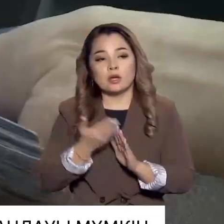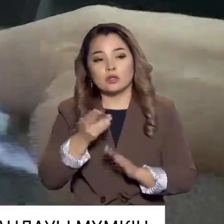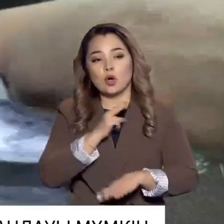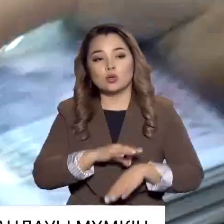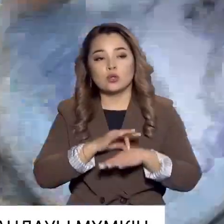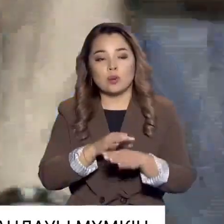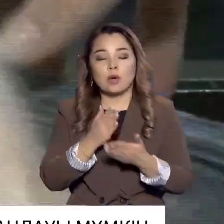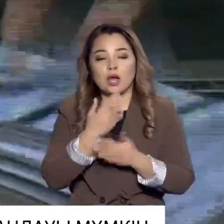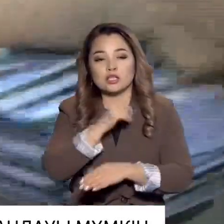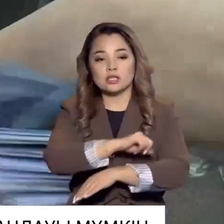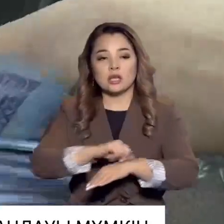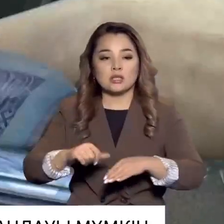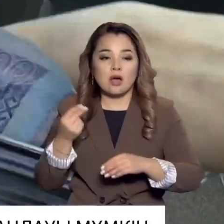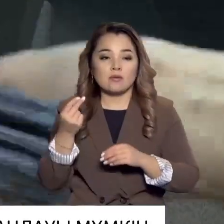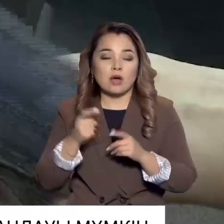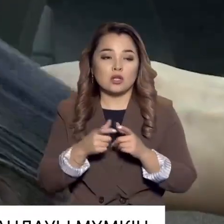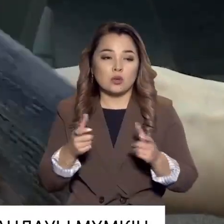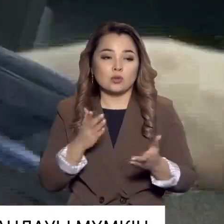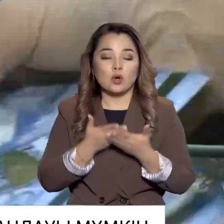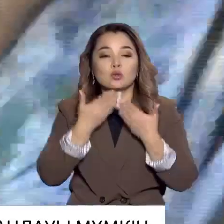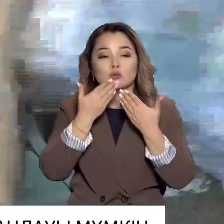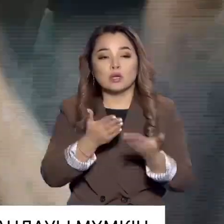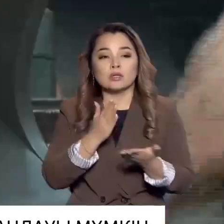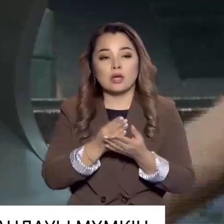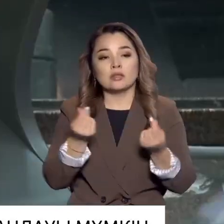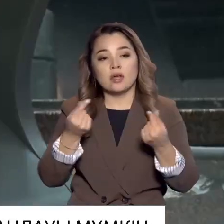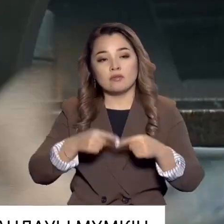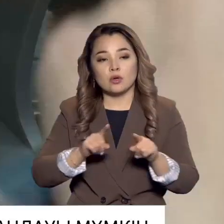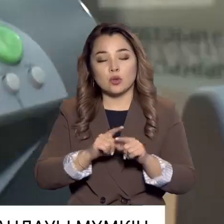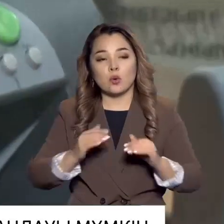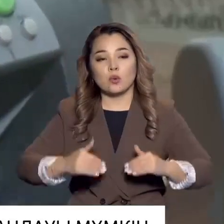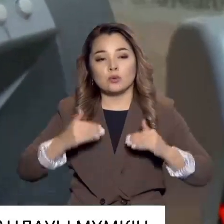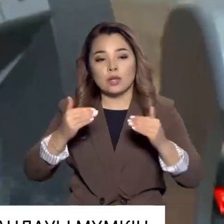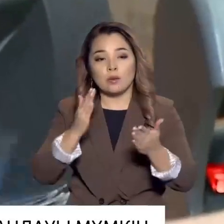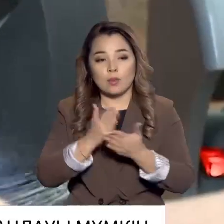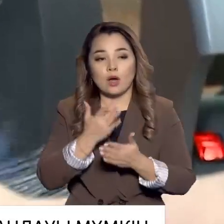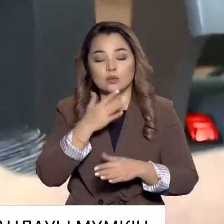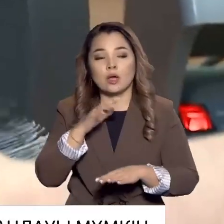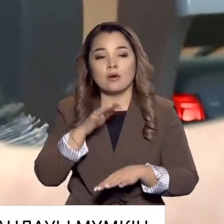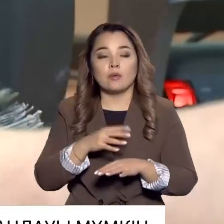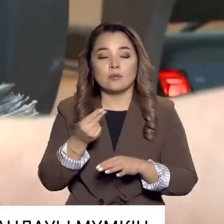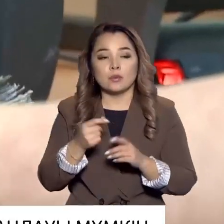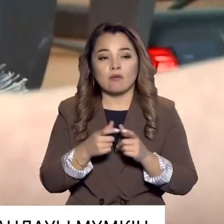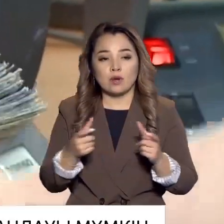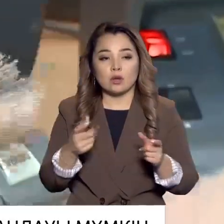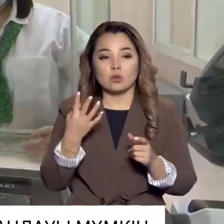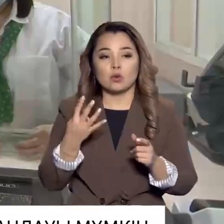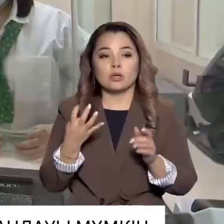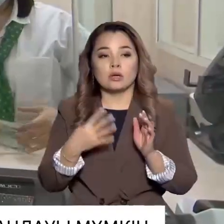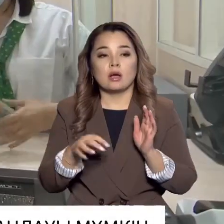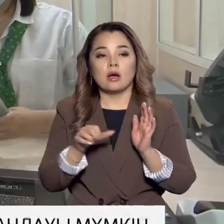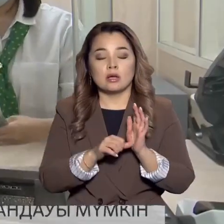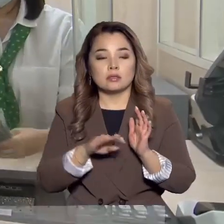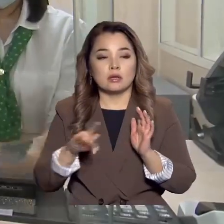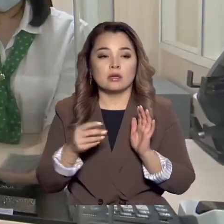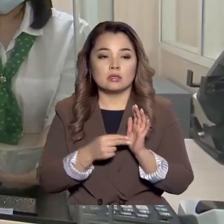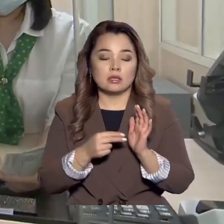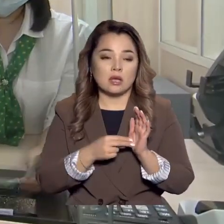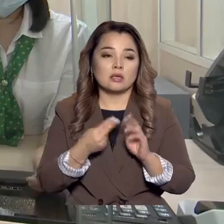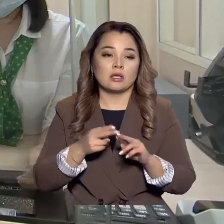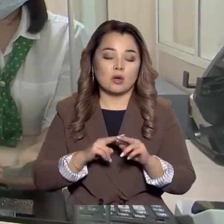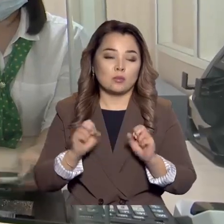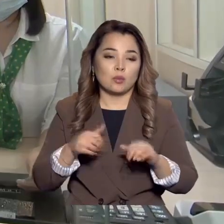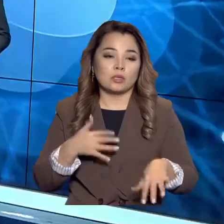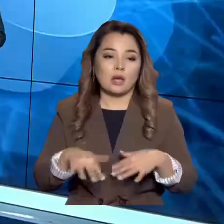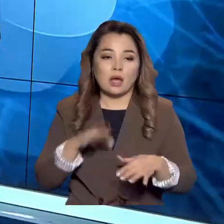Оның үстіне шетел валютасына сұраныс артып, инфляция өсіп жатыр. Сарапшылар сол үшін ұлттық валютамыз 446 теңгеге дейін әлсіреуі мүмкін